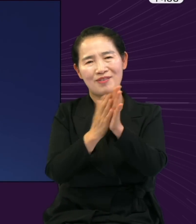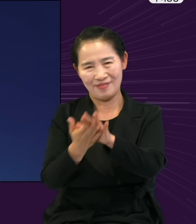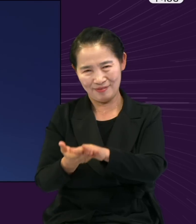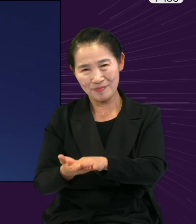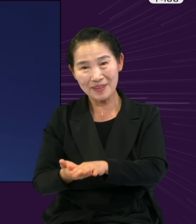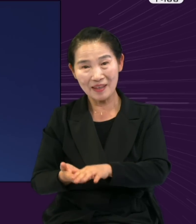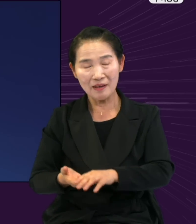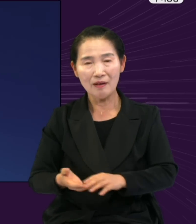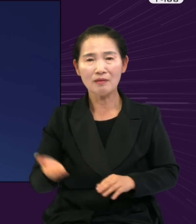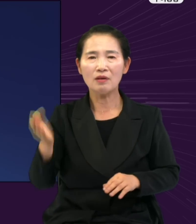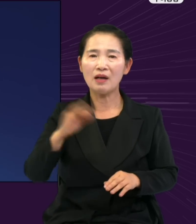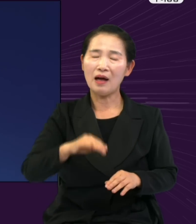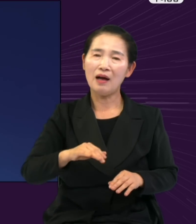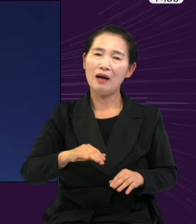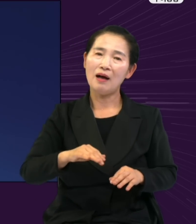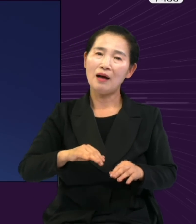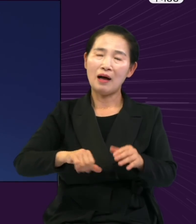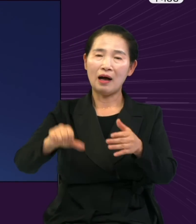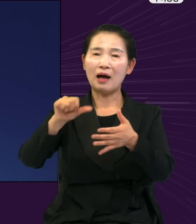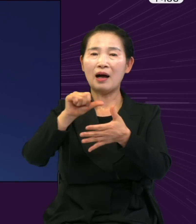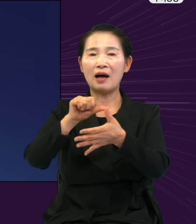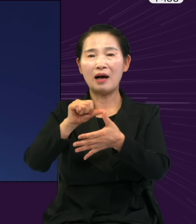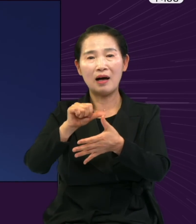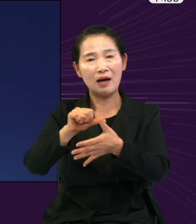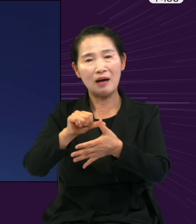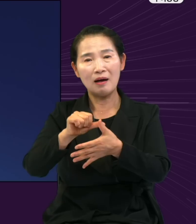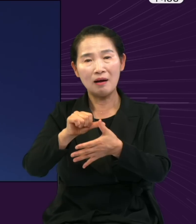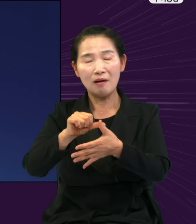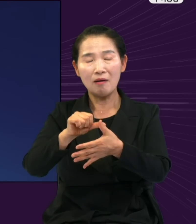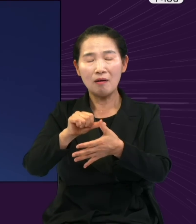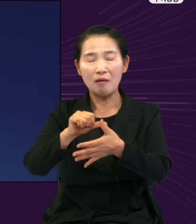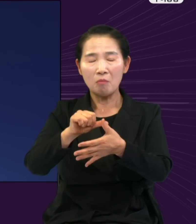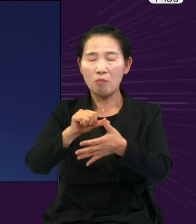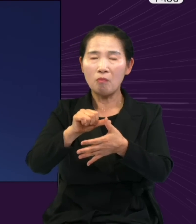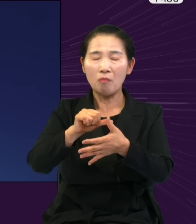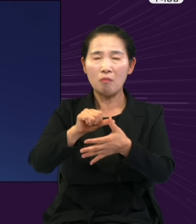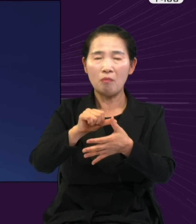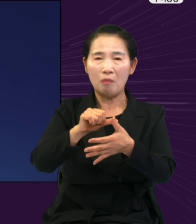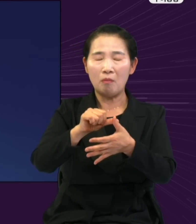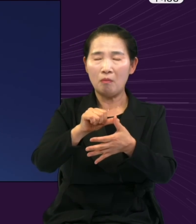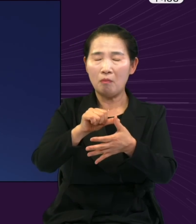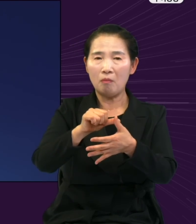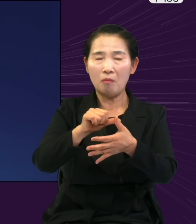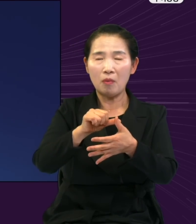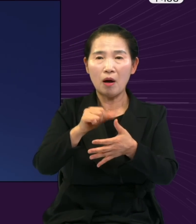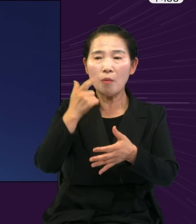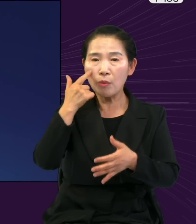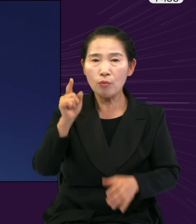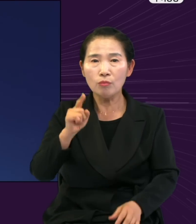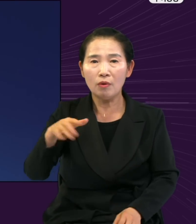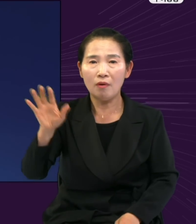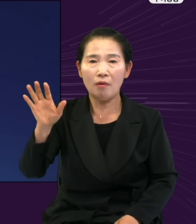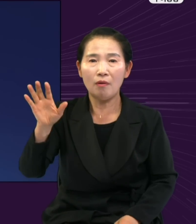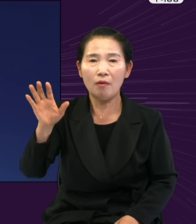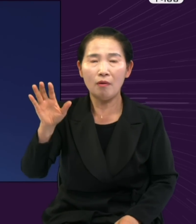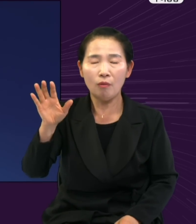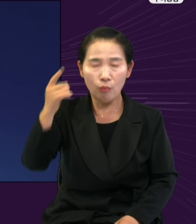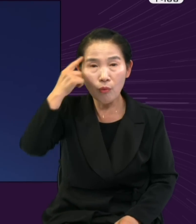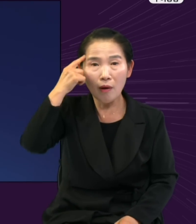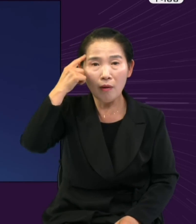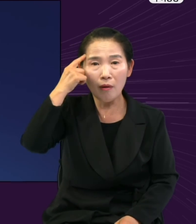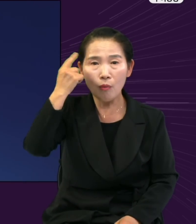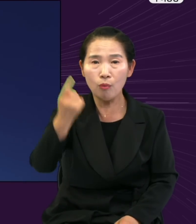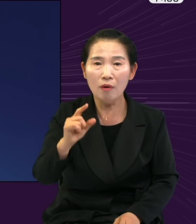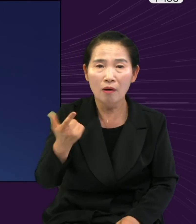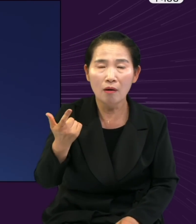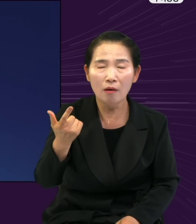없었어요. 하루아침에 갑자기 사라진 아빠가 어디에 있는지, 왜 그렇게 됐는지 설명하기가